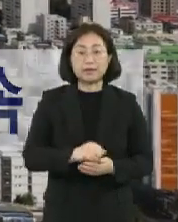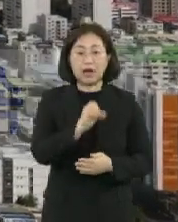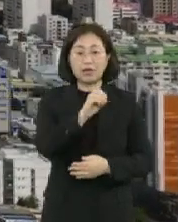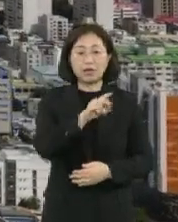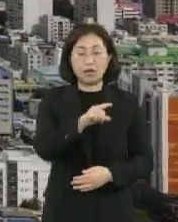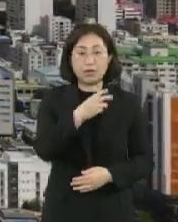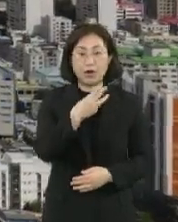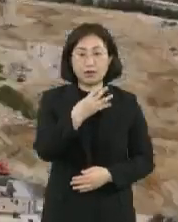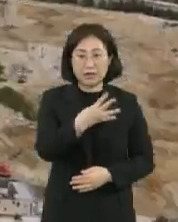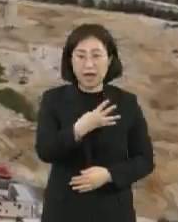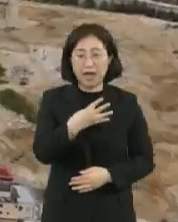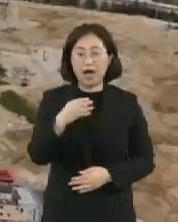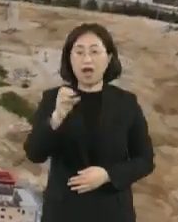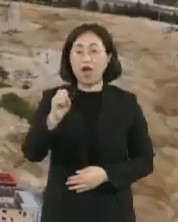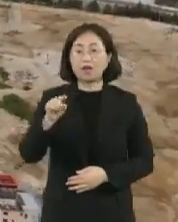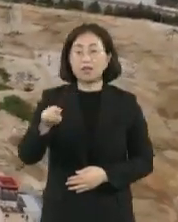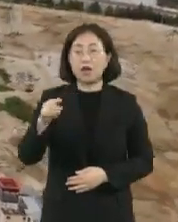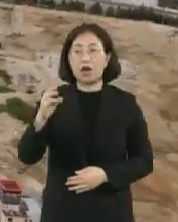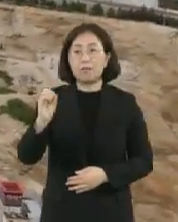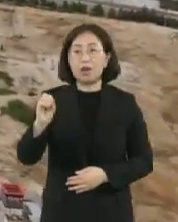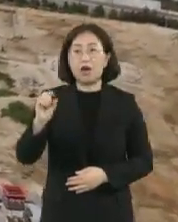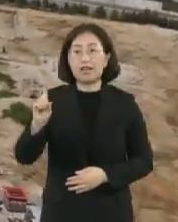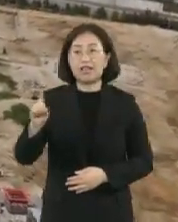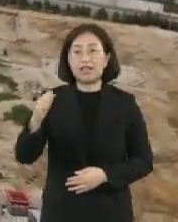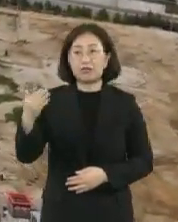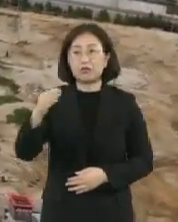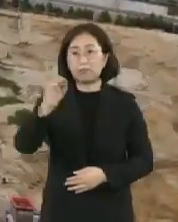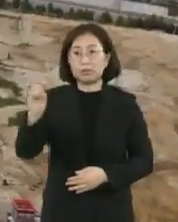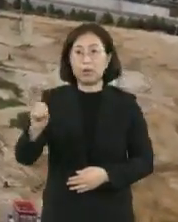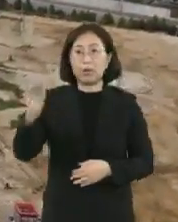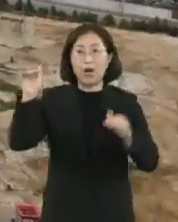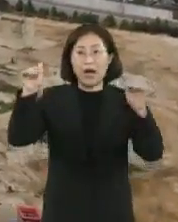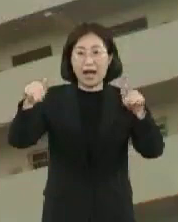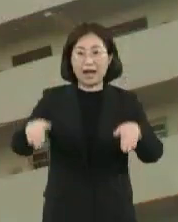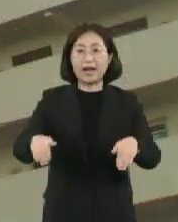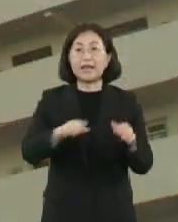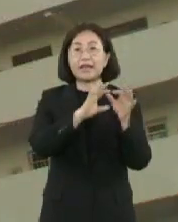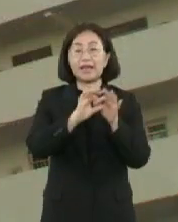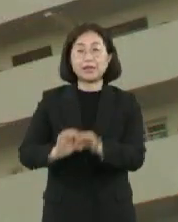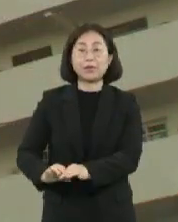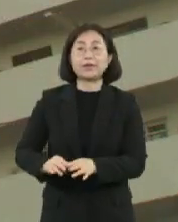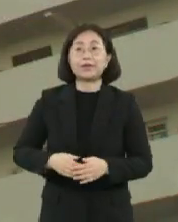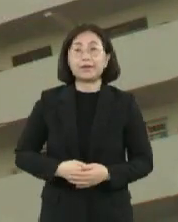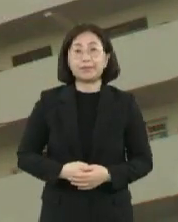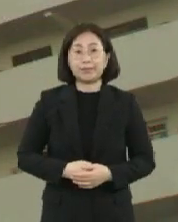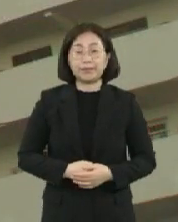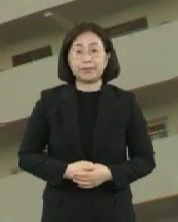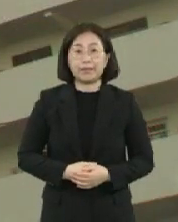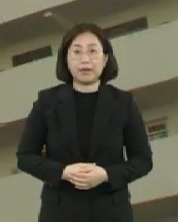0.04% 와 0.19% 떨어지며 하락세가 이어졌습니다